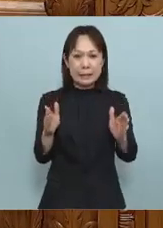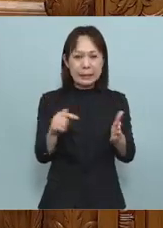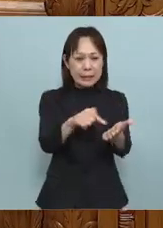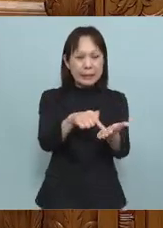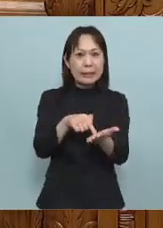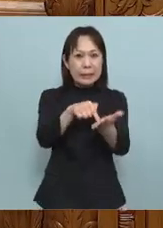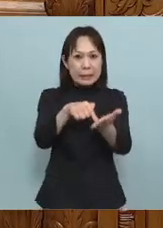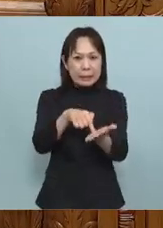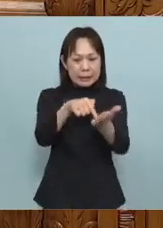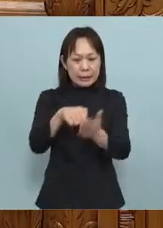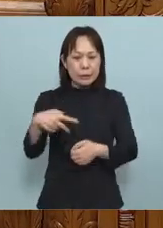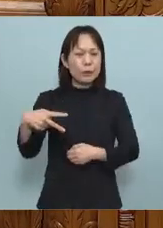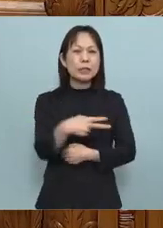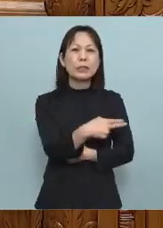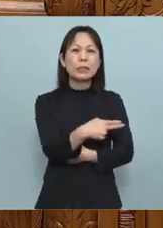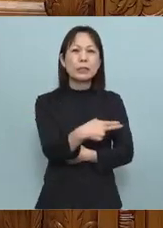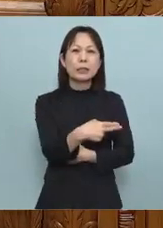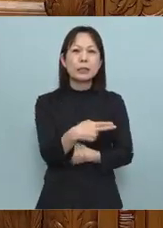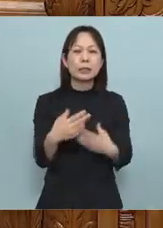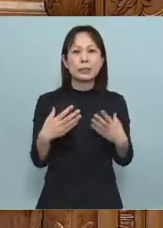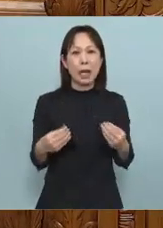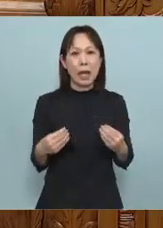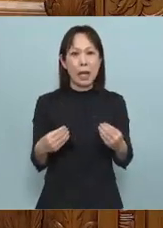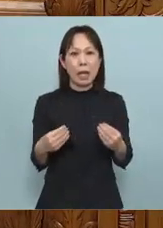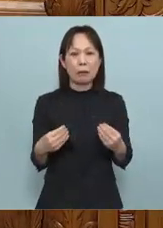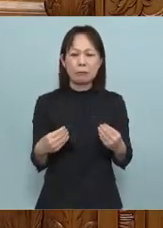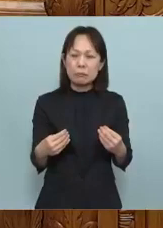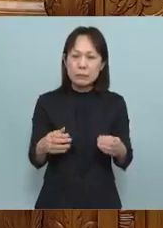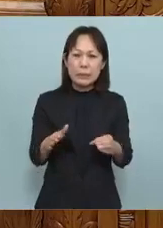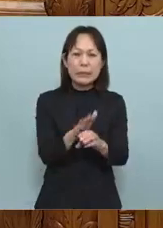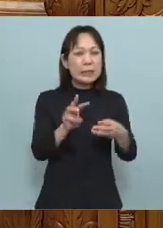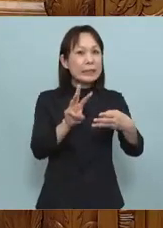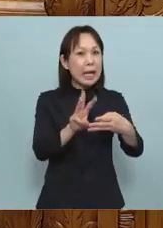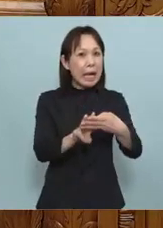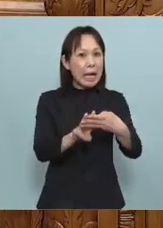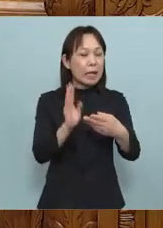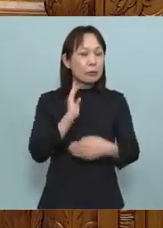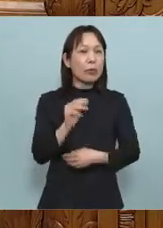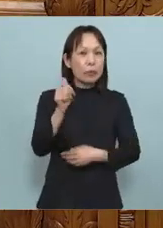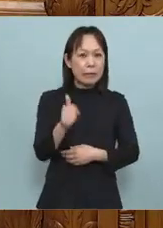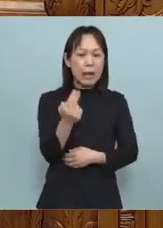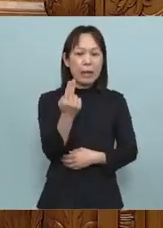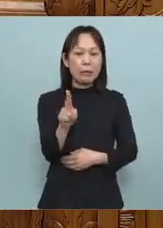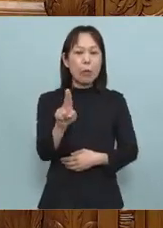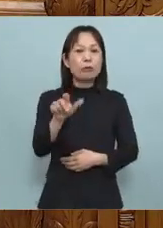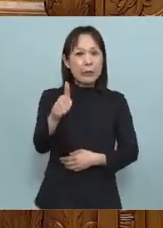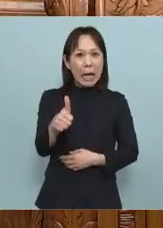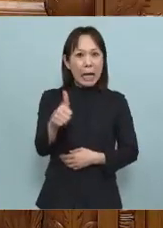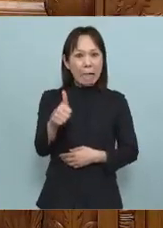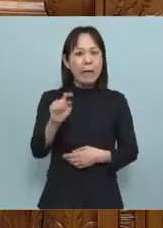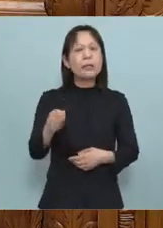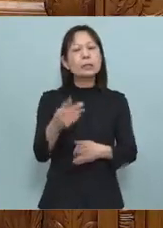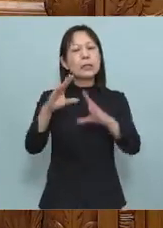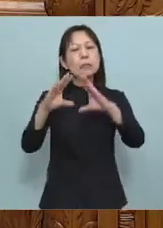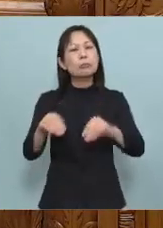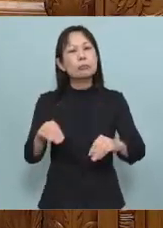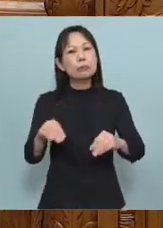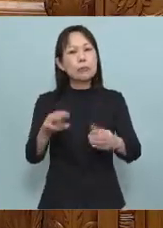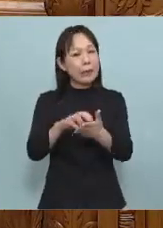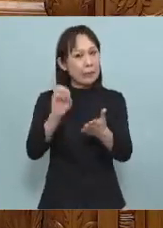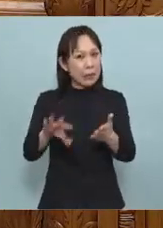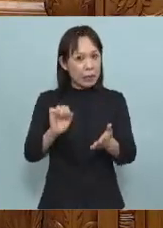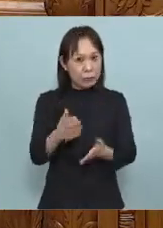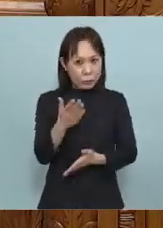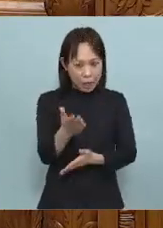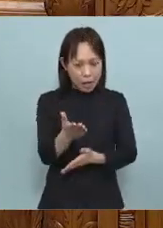打ち切りまでしました。岸田総理はこの淘汰という立場を撤回されますか。今年1月